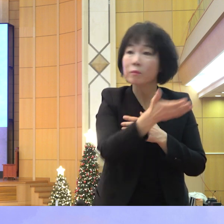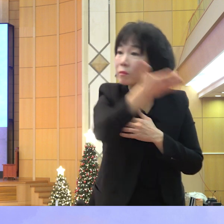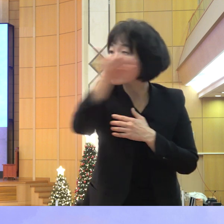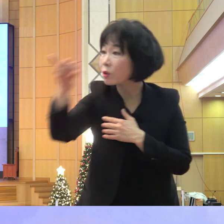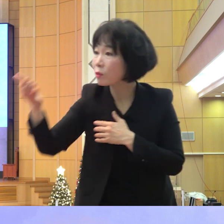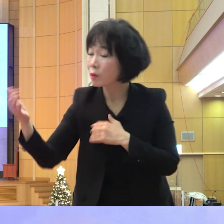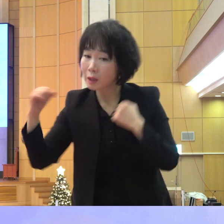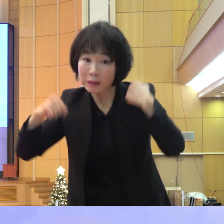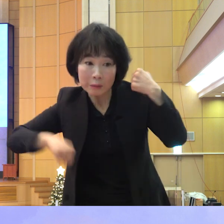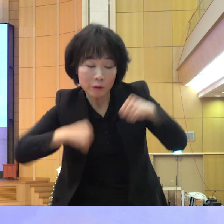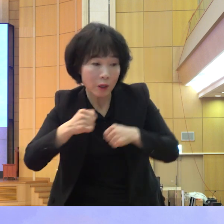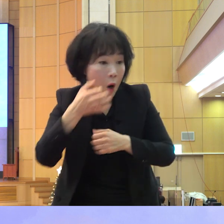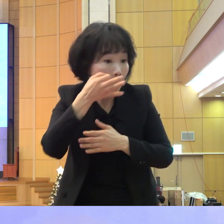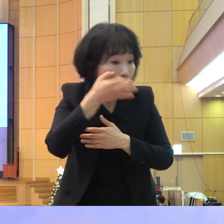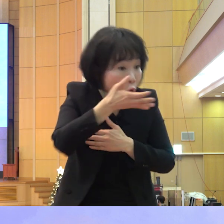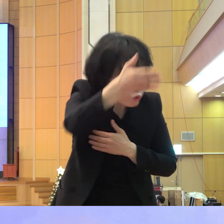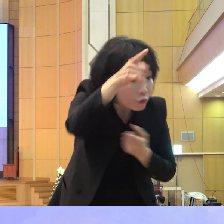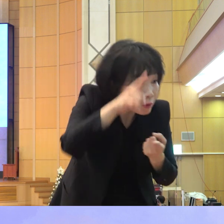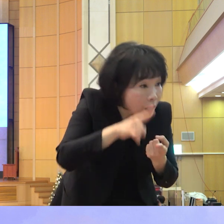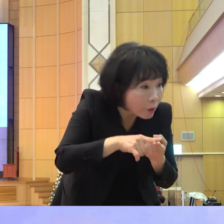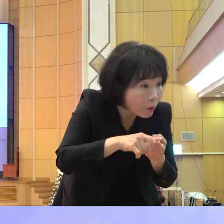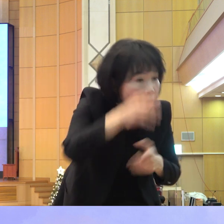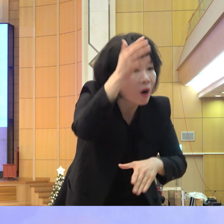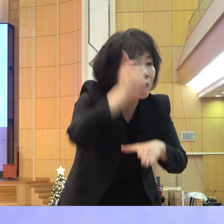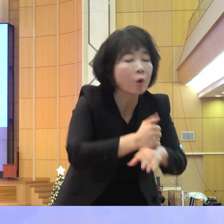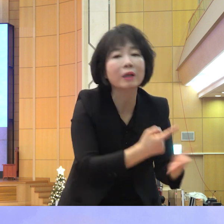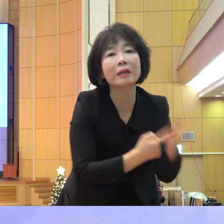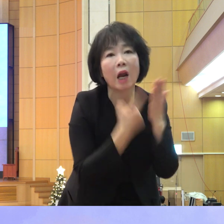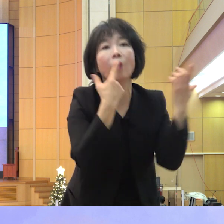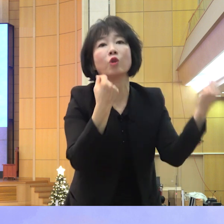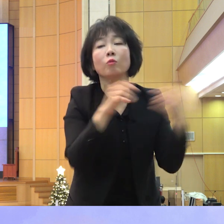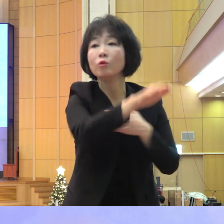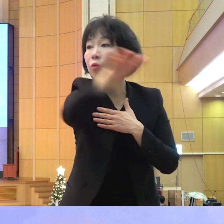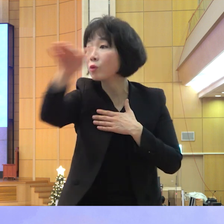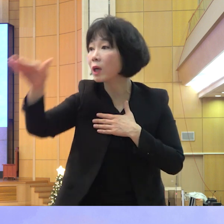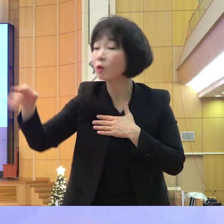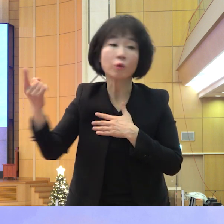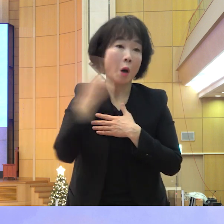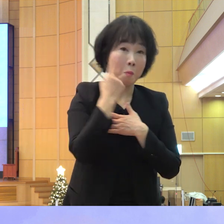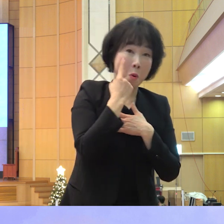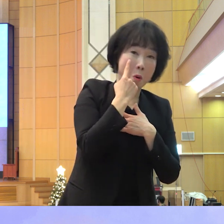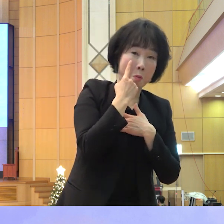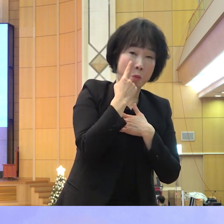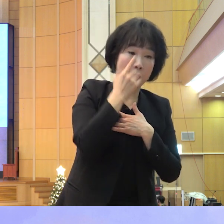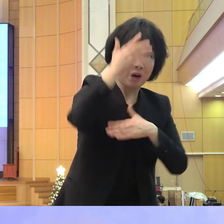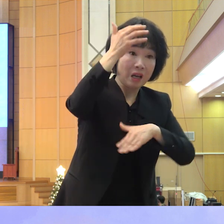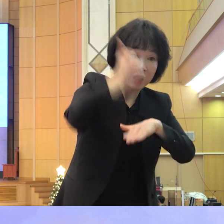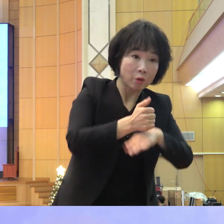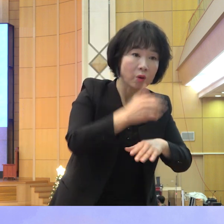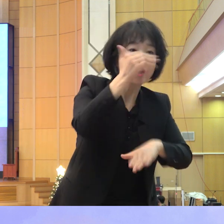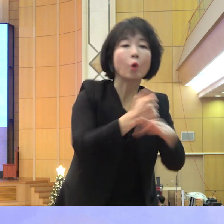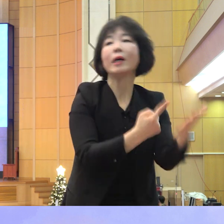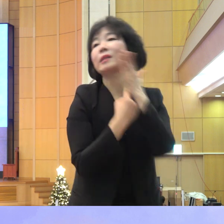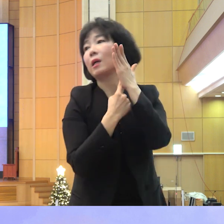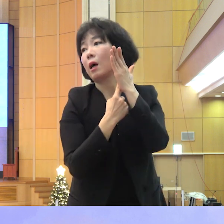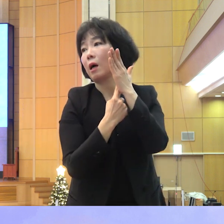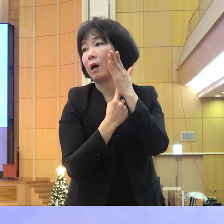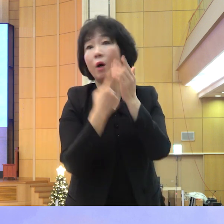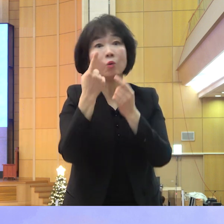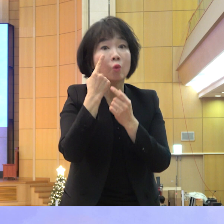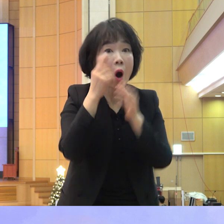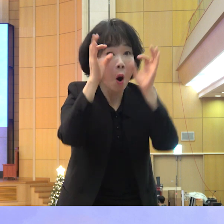짐승에게도 무엇을 보게 하느냐에 따라서 그렇게 되는데 우리가 무엇을 보느냐에 따라서 그 결과가